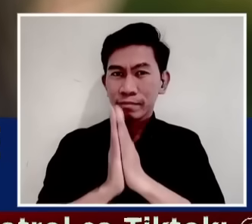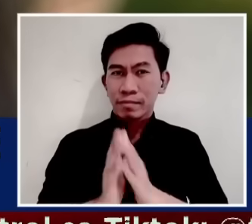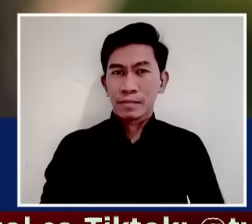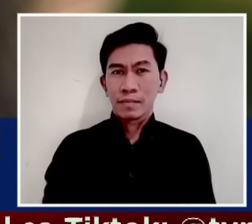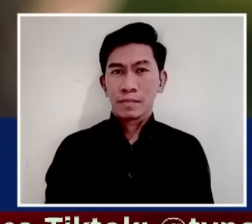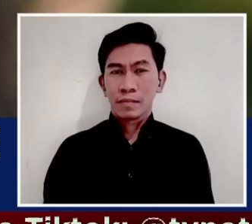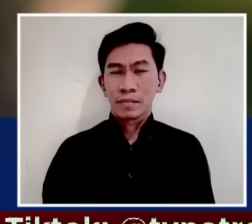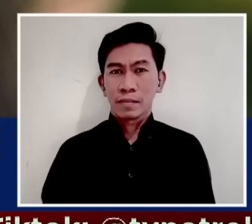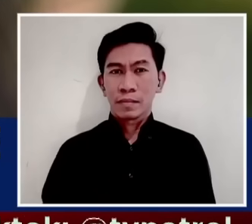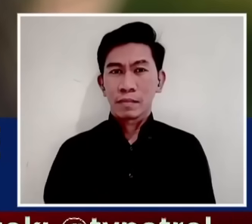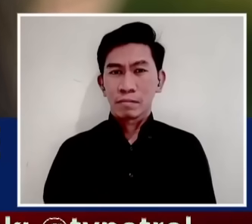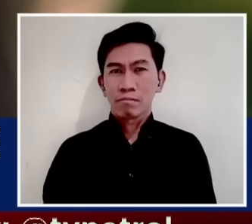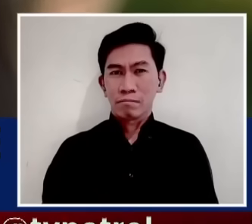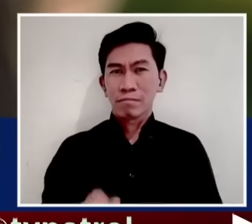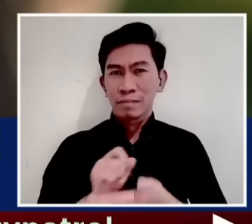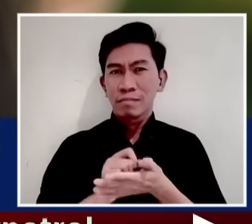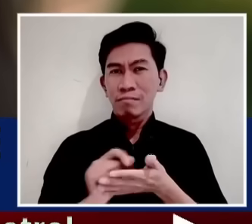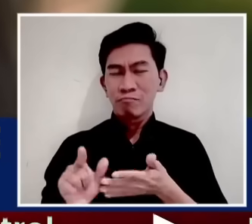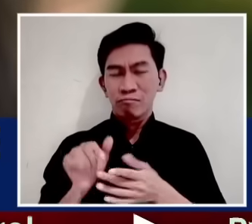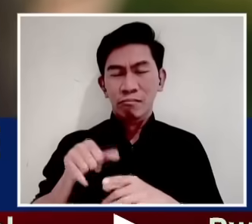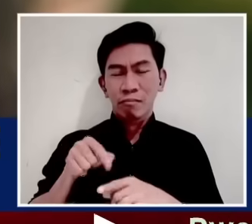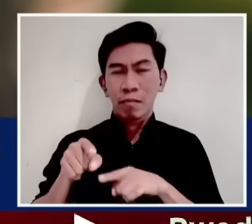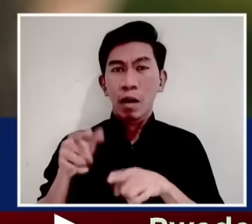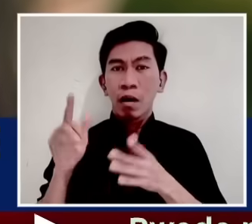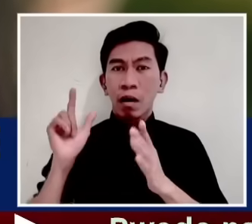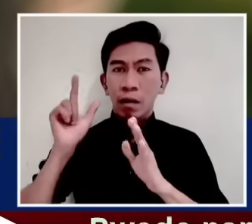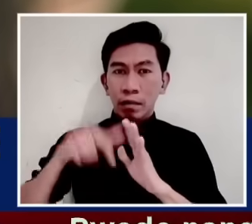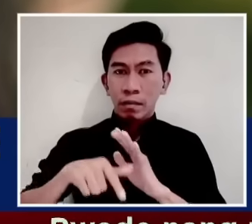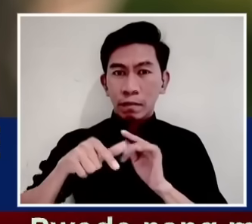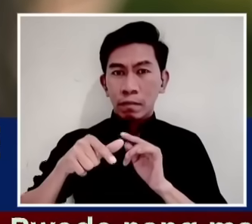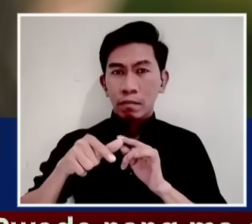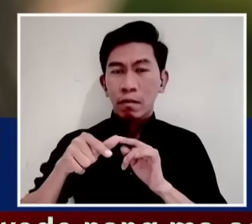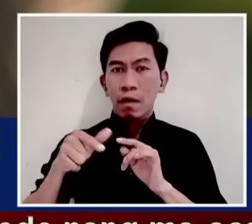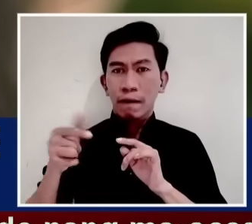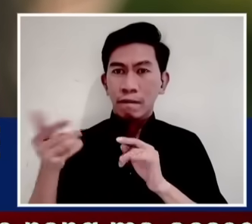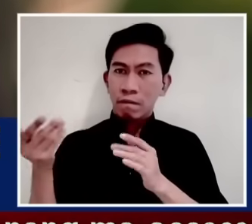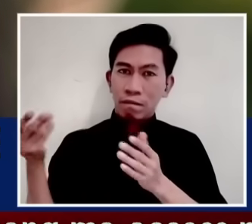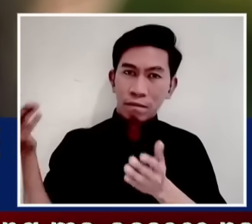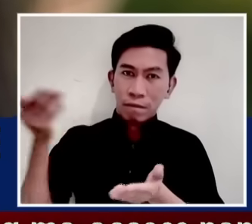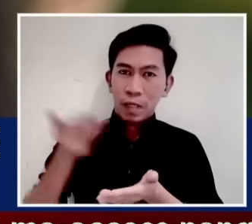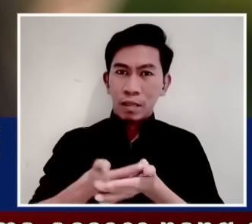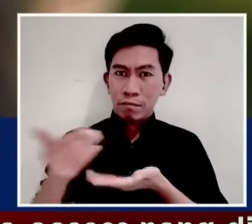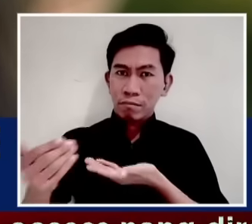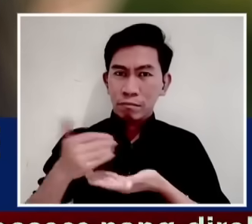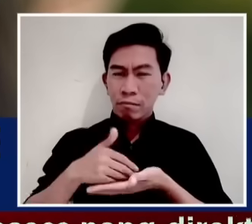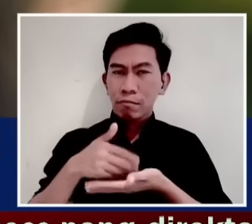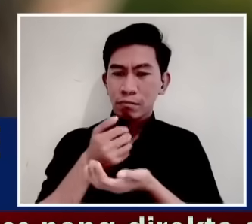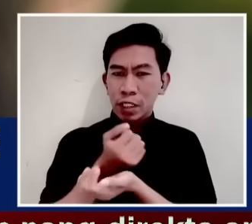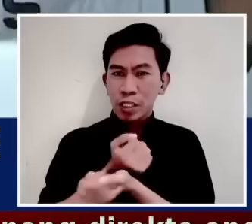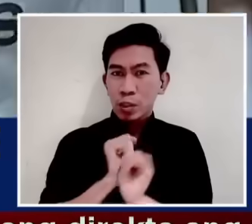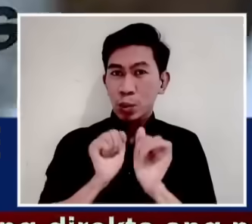Yan po yun. Hanggang sa dumating po yung rescue team sa amin.